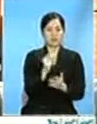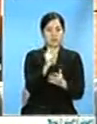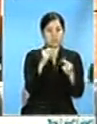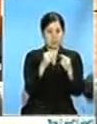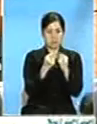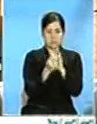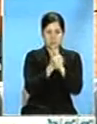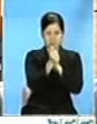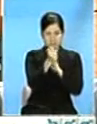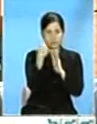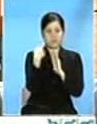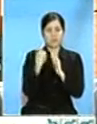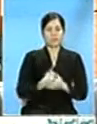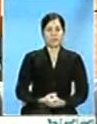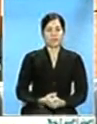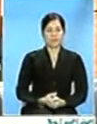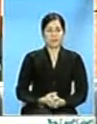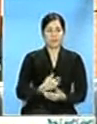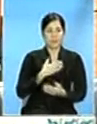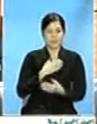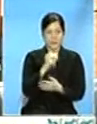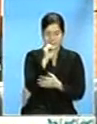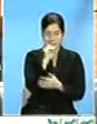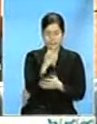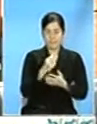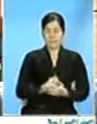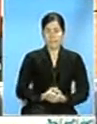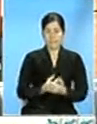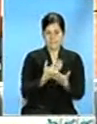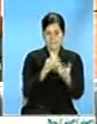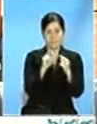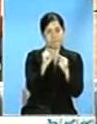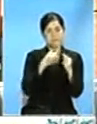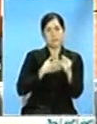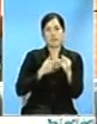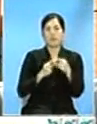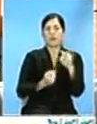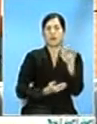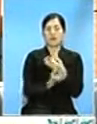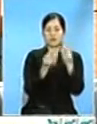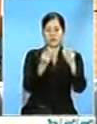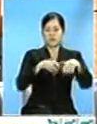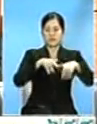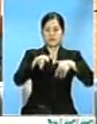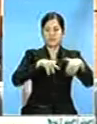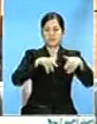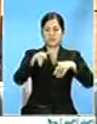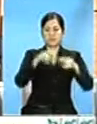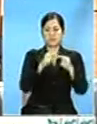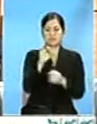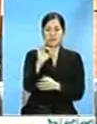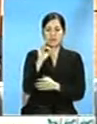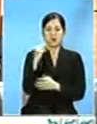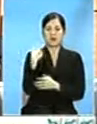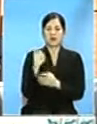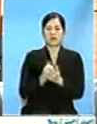พอแล้วครับดังนั้นผมต้องกล่าวเรียนนิดหนึ่งว่าเราไม่ควรโจมตีการเปิดโอกาสให้ประชาชนเลือกเขามีความส